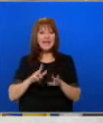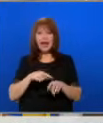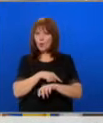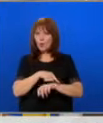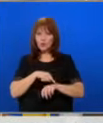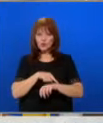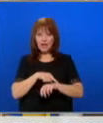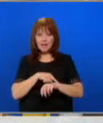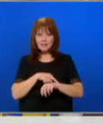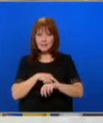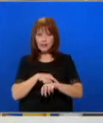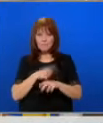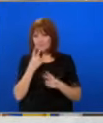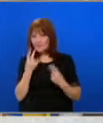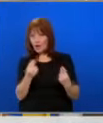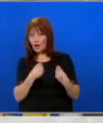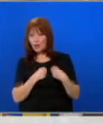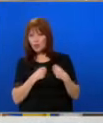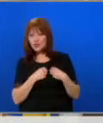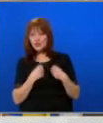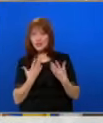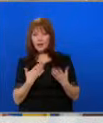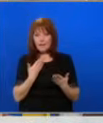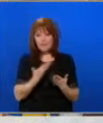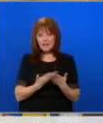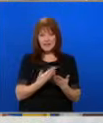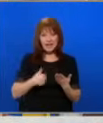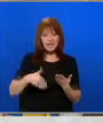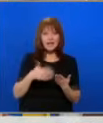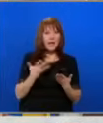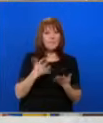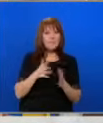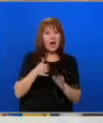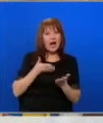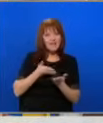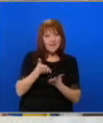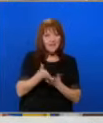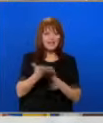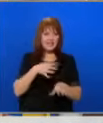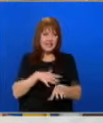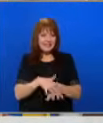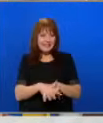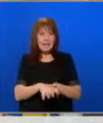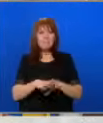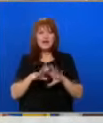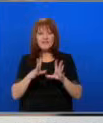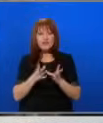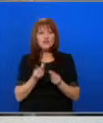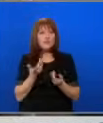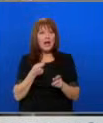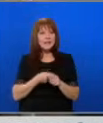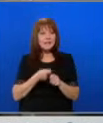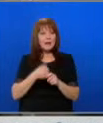часа разиграваше буквално пред нас всичките схеми, целият механизъм на телефонните